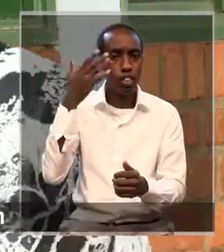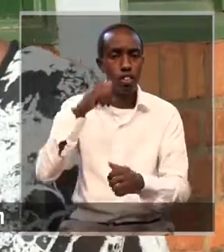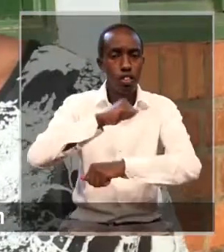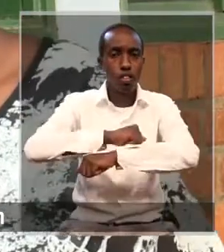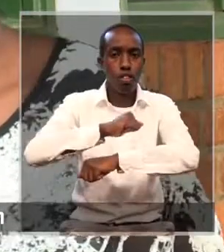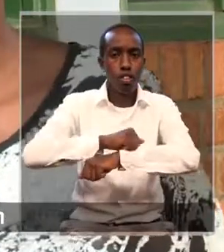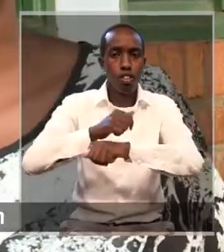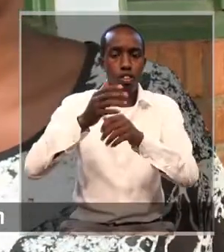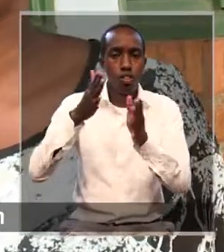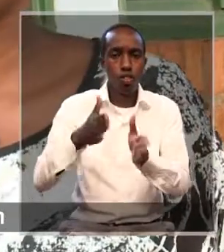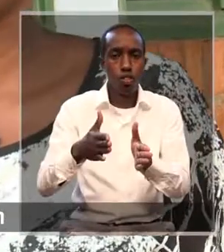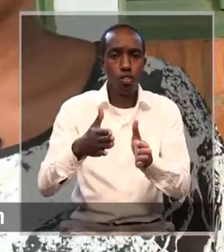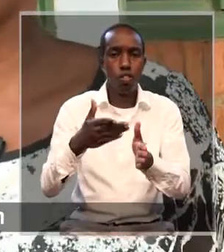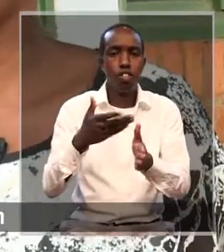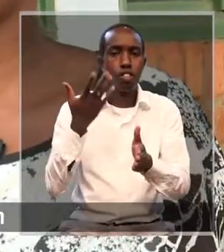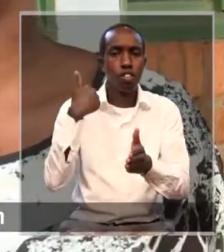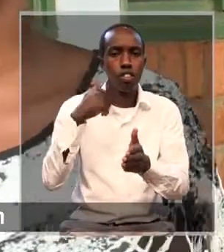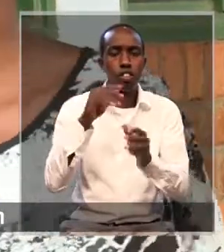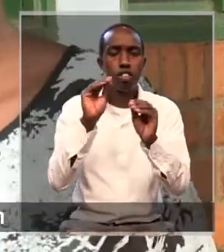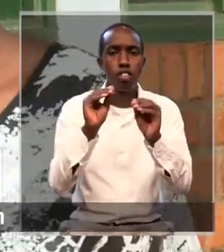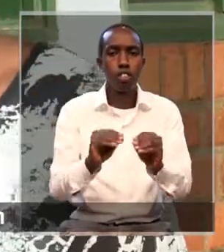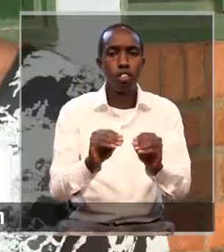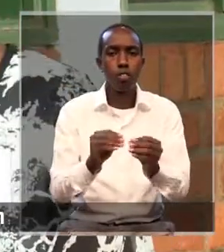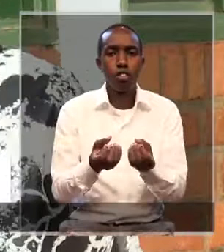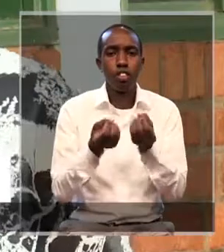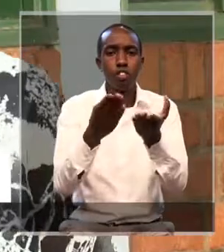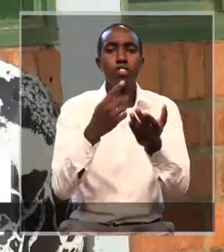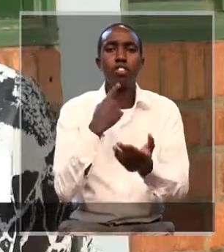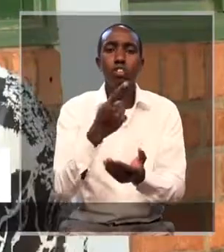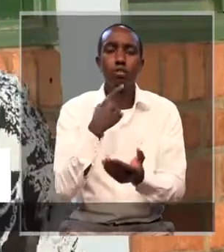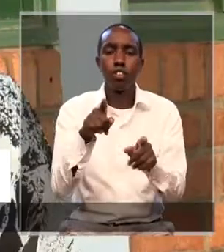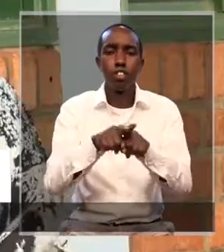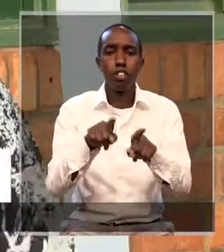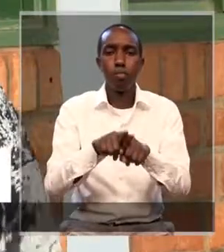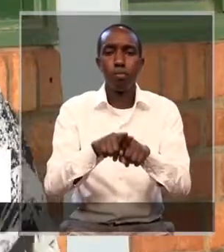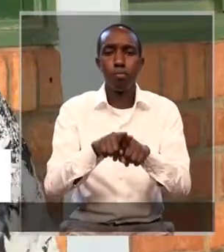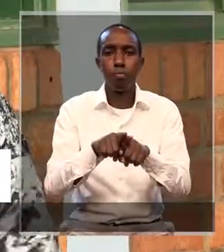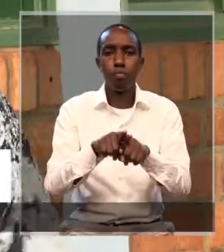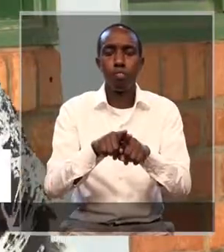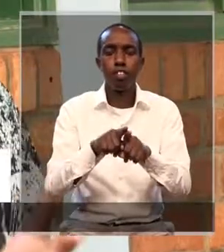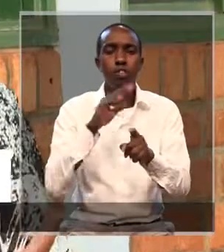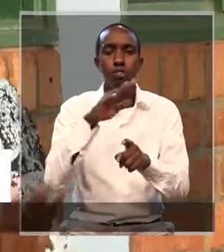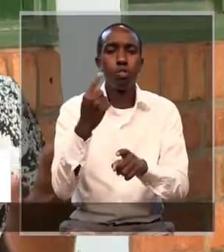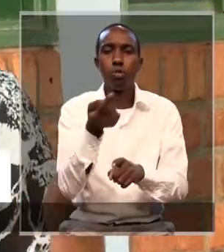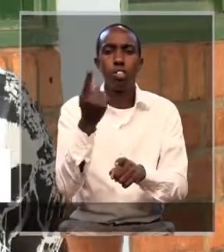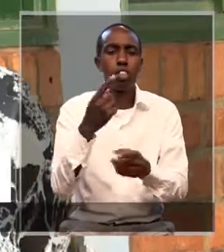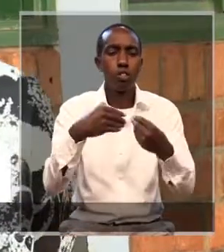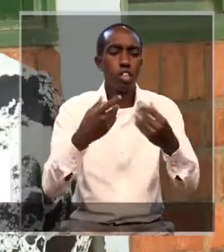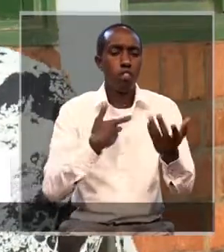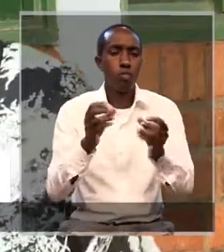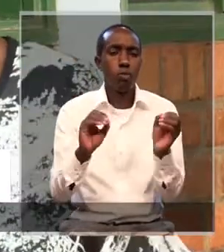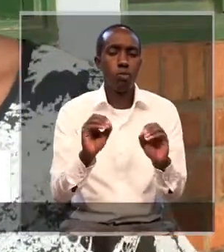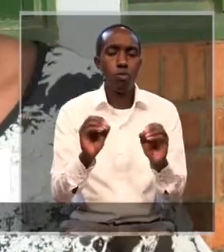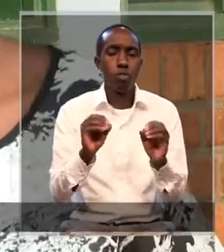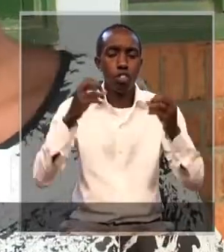Kera abanyeshuri bajyaga kwigisha bagatanga isomo, navuga nko mu cyuka nta